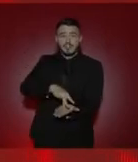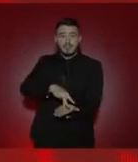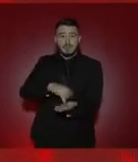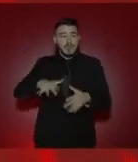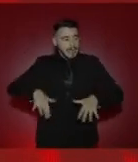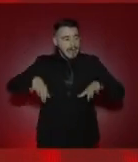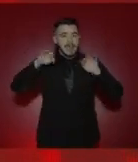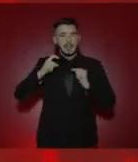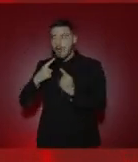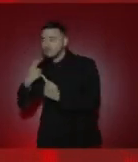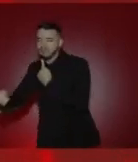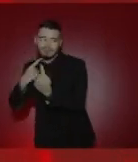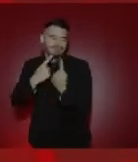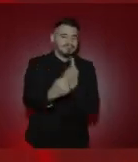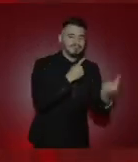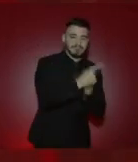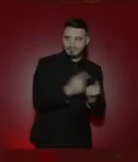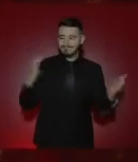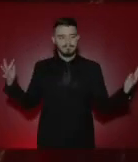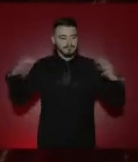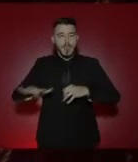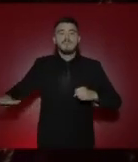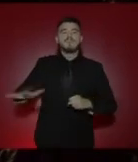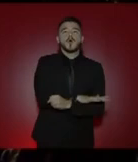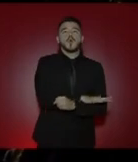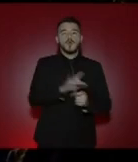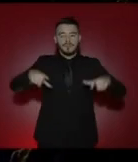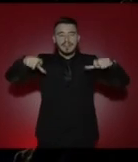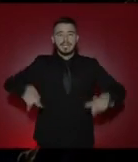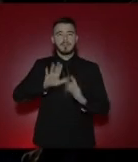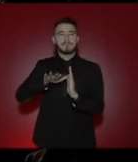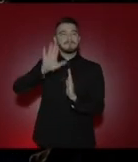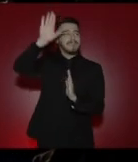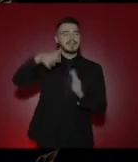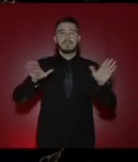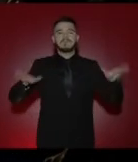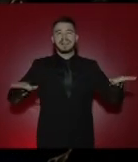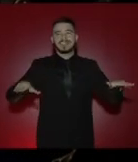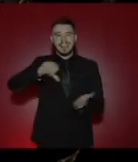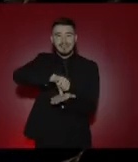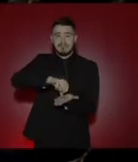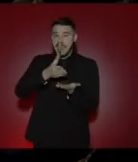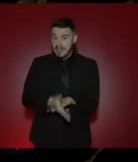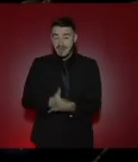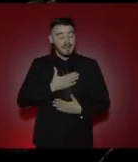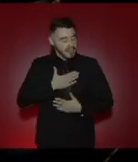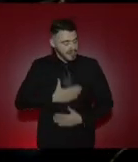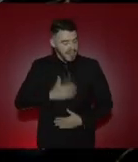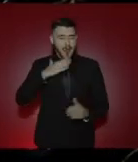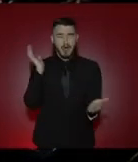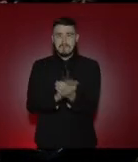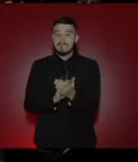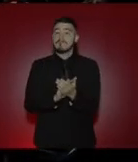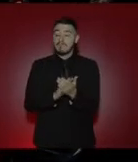μιλάμε με τον κόσμο, γεμίσαμε το κλειστό γήπεδο μπάσκετ του Περιστερίου και θέλω να χειροκροτήσετε και όλους αυτούς που είναι απ'